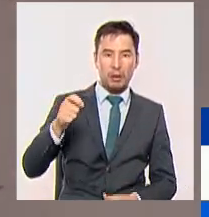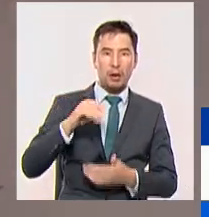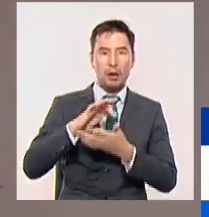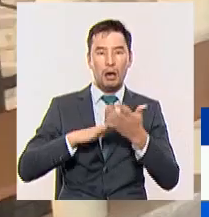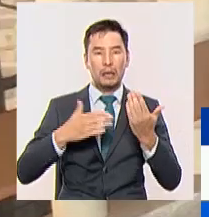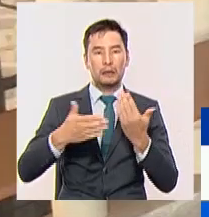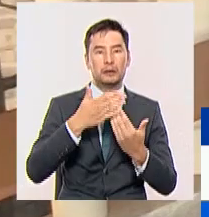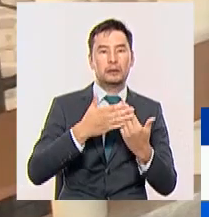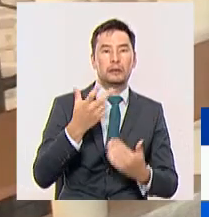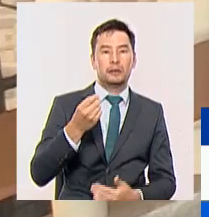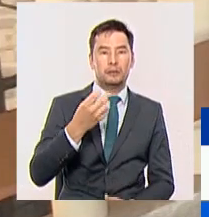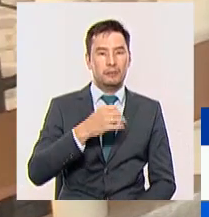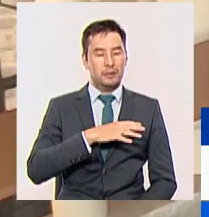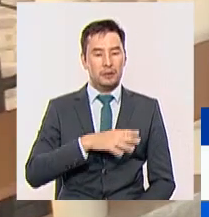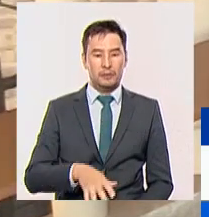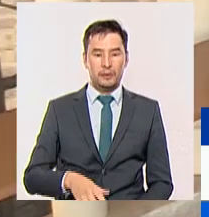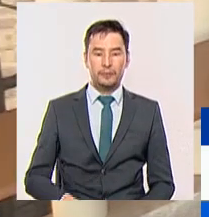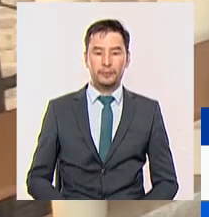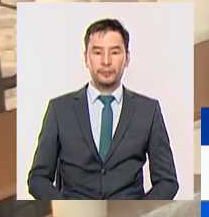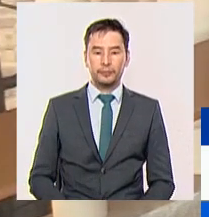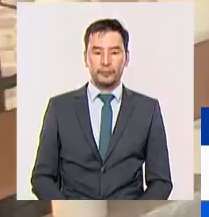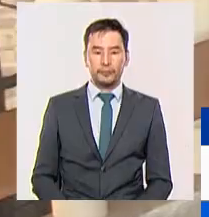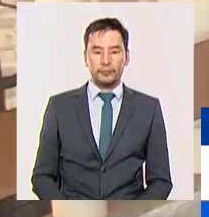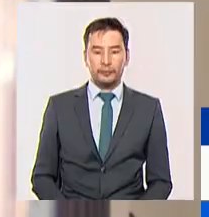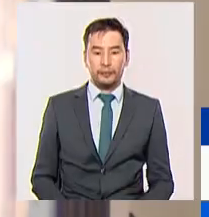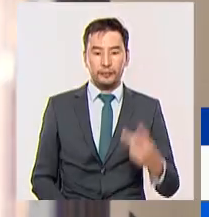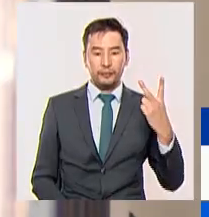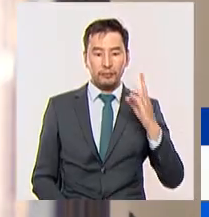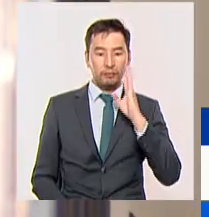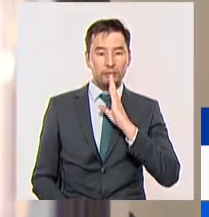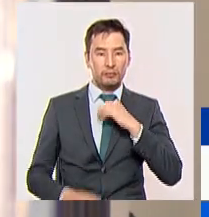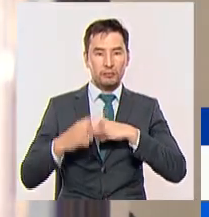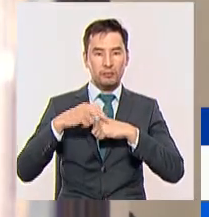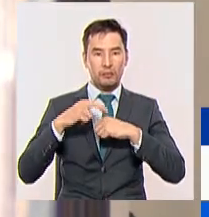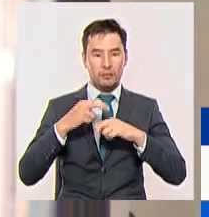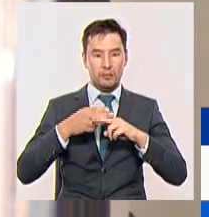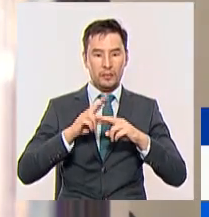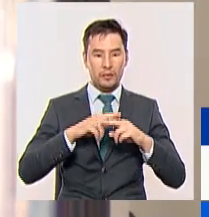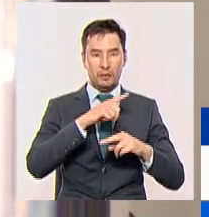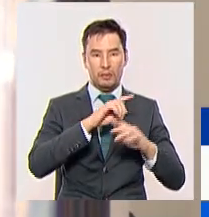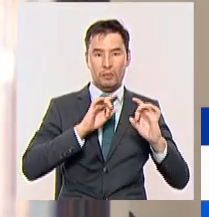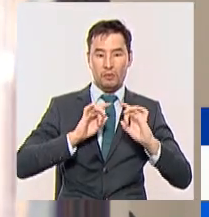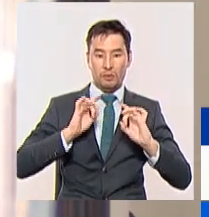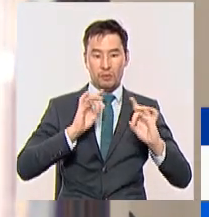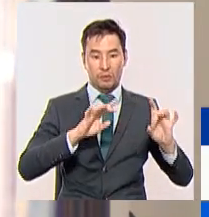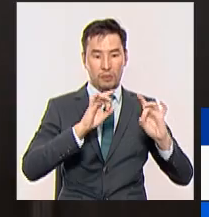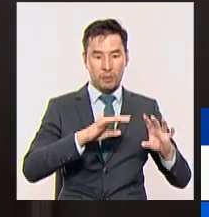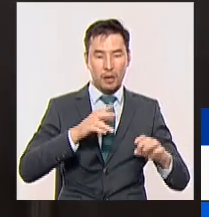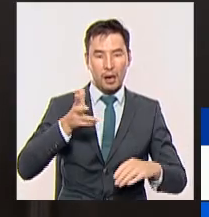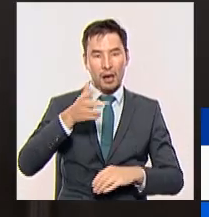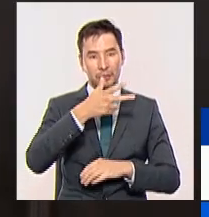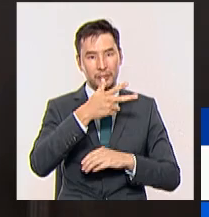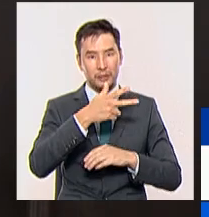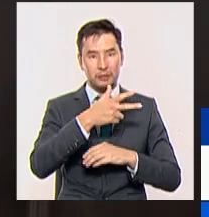рейдерлік іс экономикалық сотта қаралып дәлелін таппағанын айтты. Екі азаматша да қорғаушыларда жағдайды ауызша түсіндіргендерімен камераға сұхбат беруден